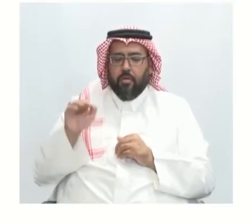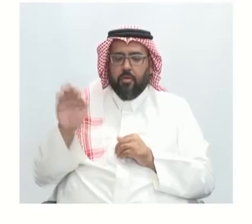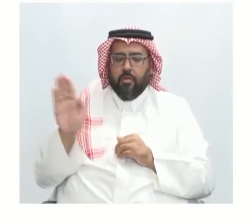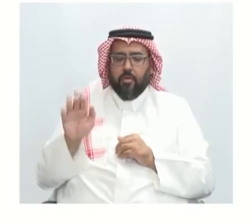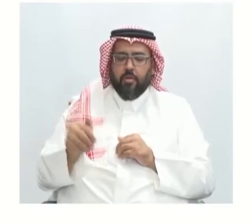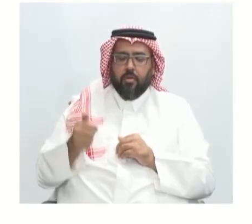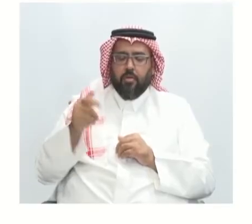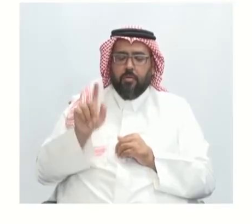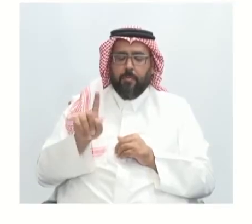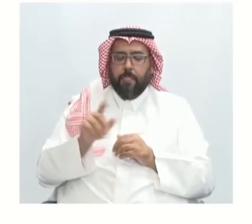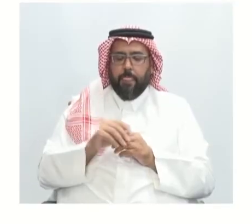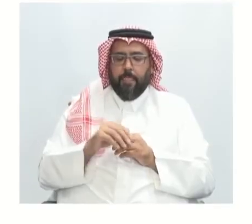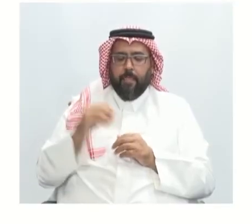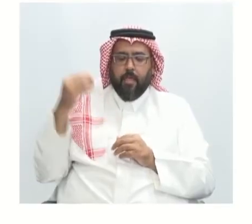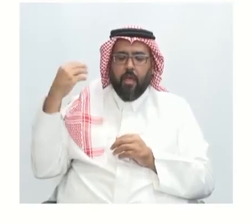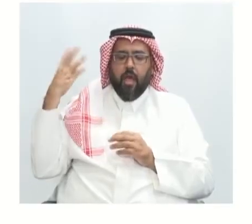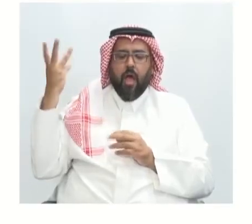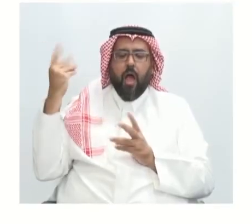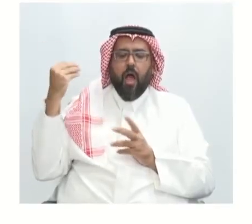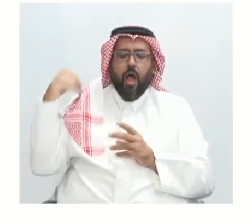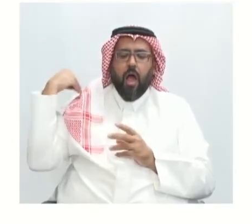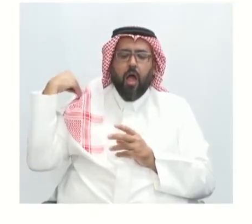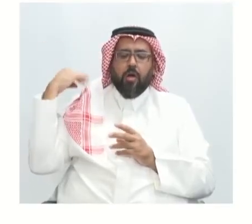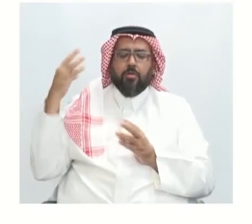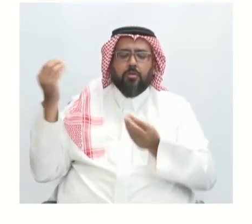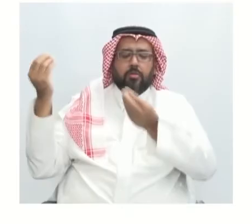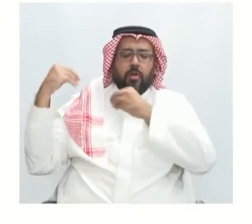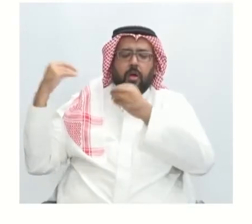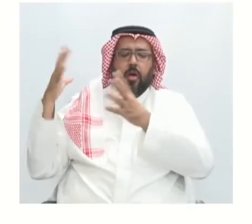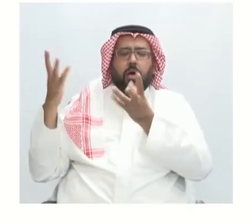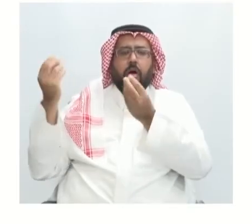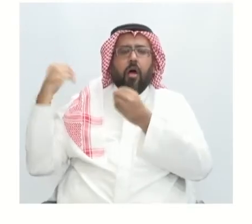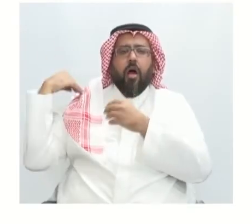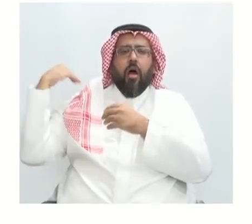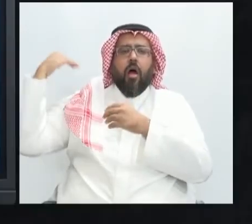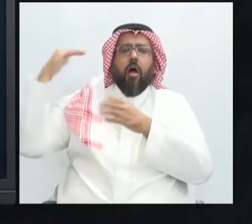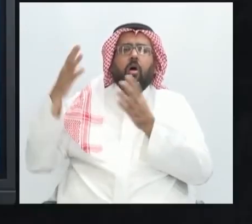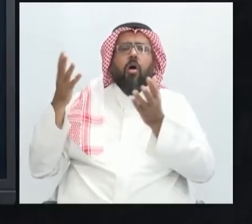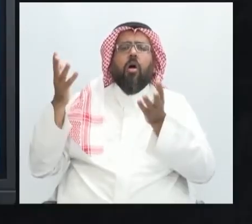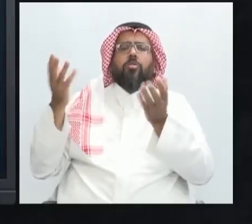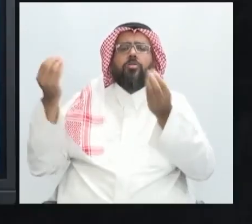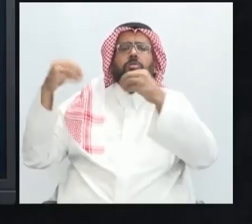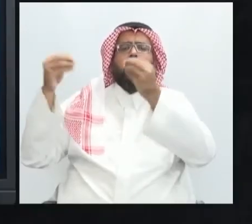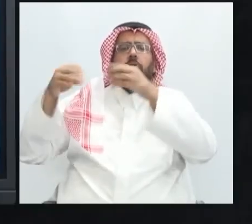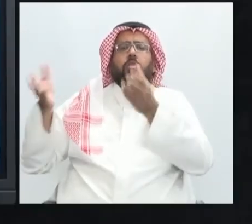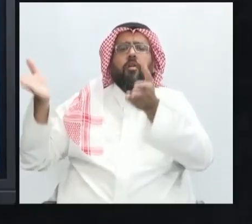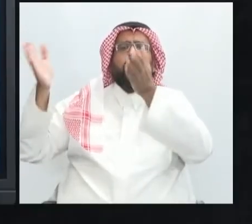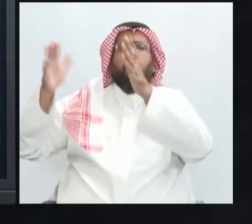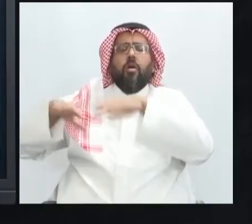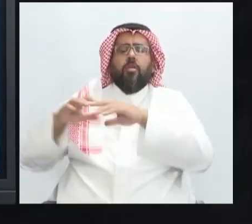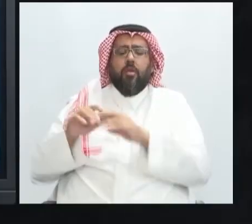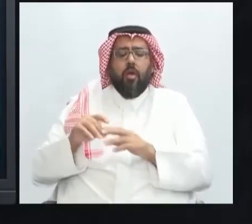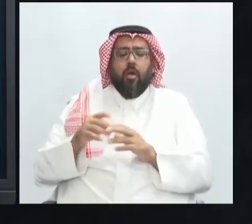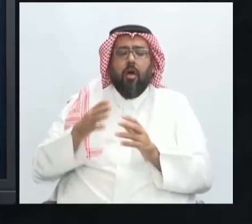يؤجرون بلا عدد ولا تقدير اجر وفضل عظيم